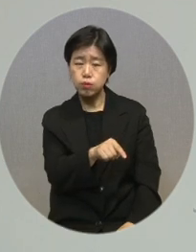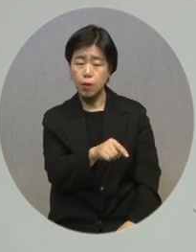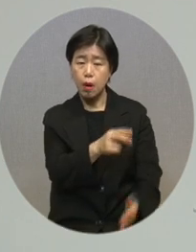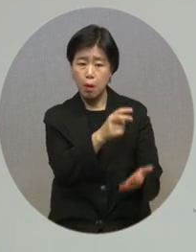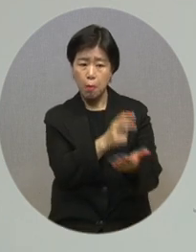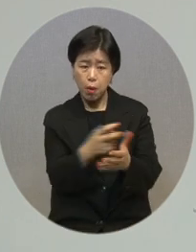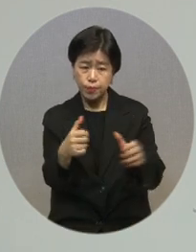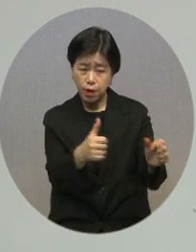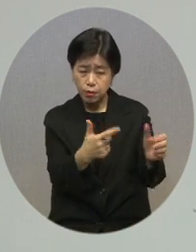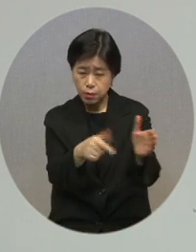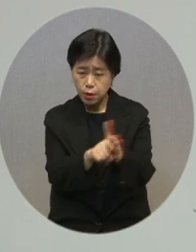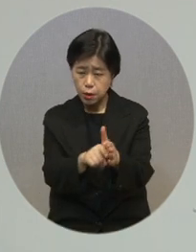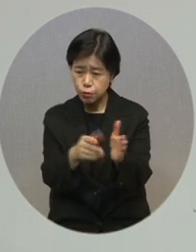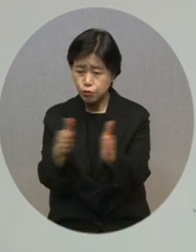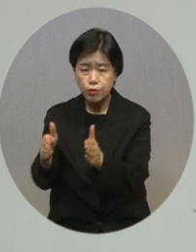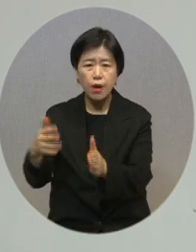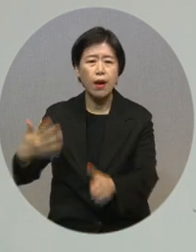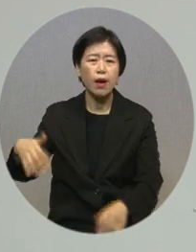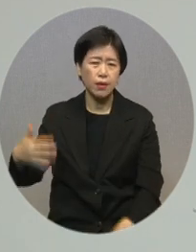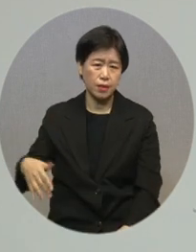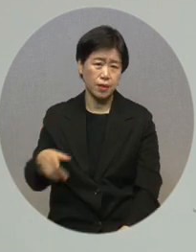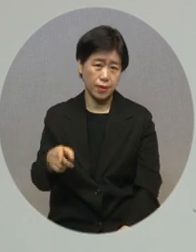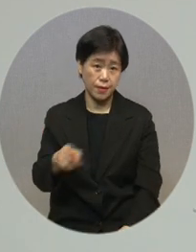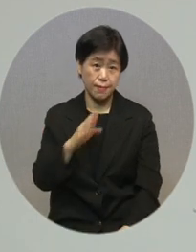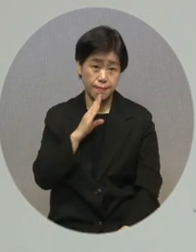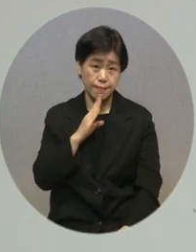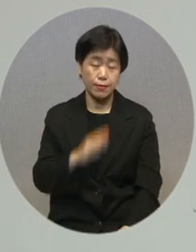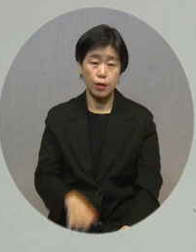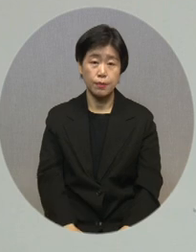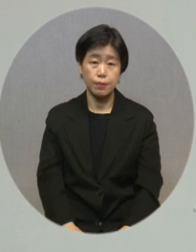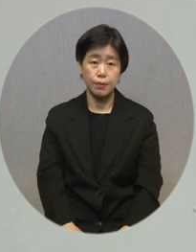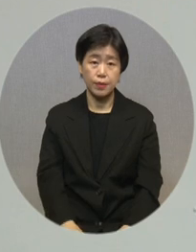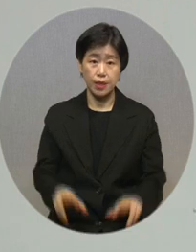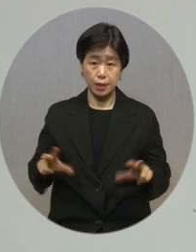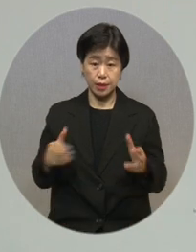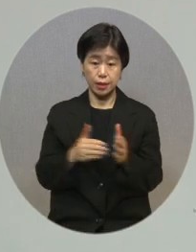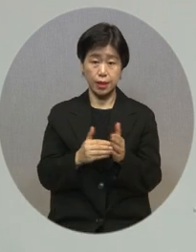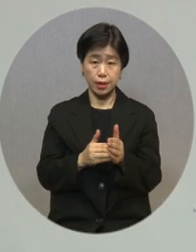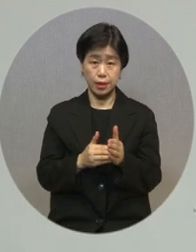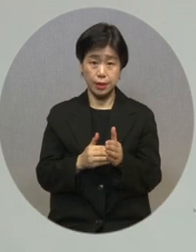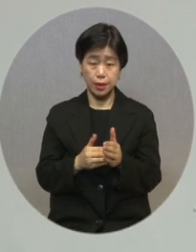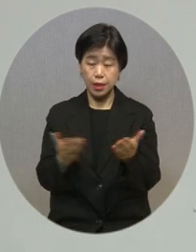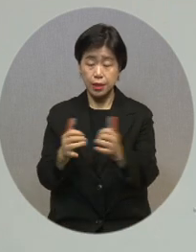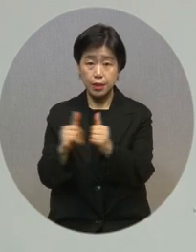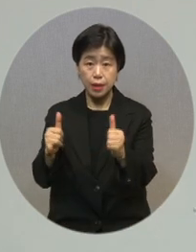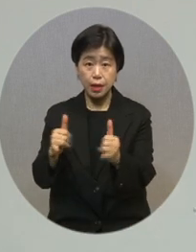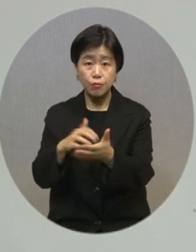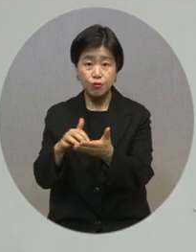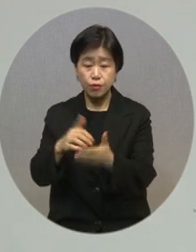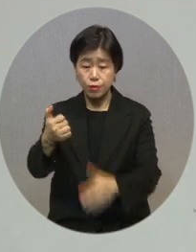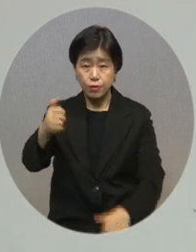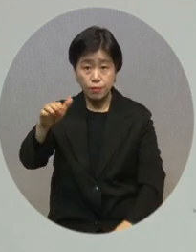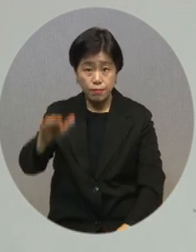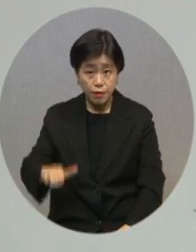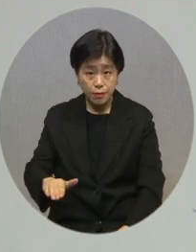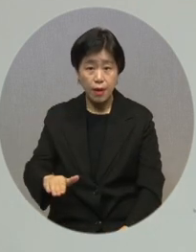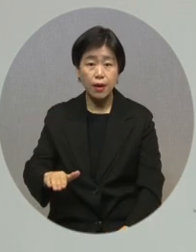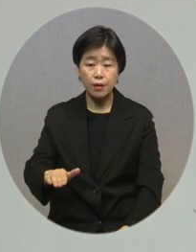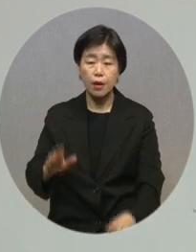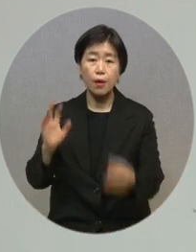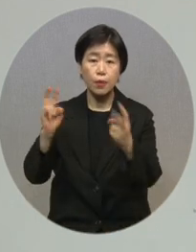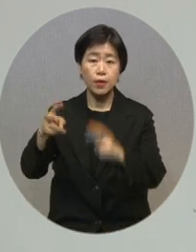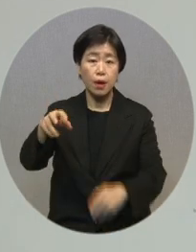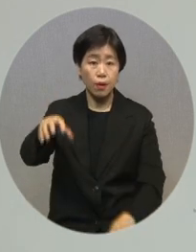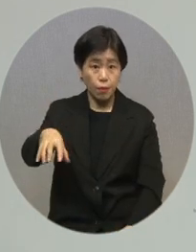거죠. 저희들이 그동안 50인 미만 사업장의 그 중대재해처벌법 그 준비를